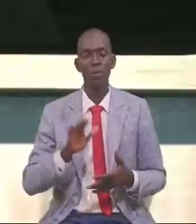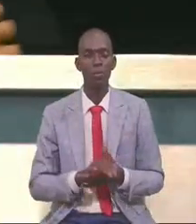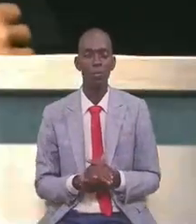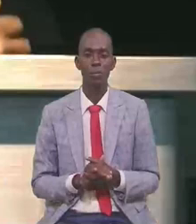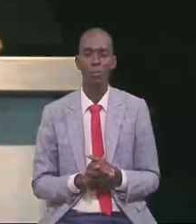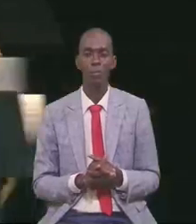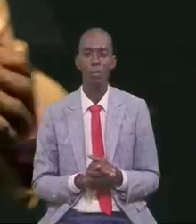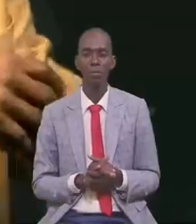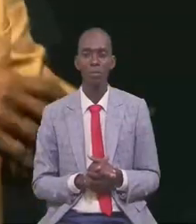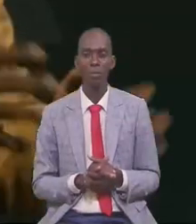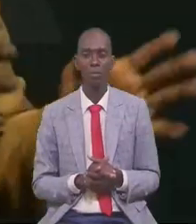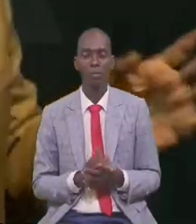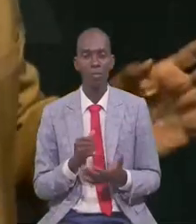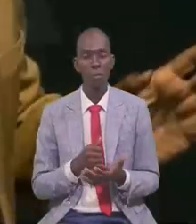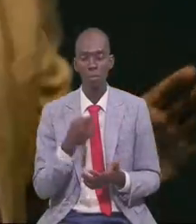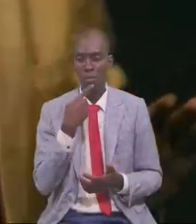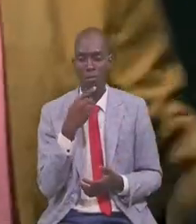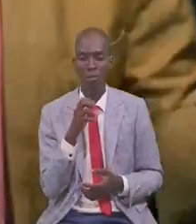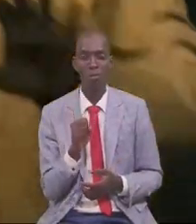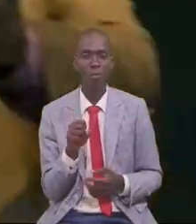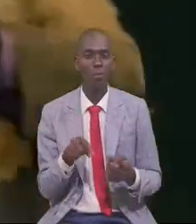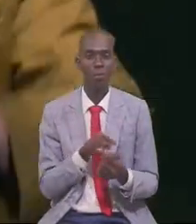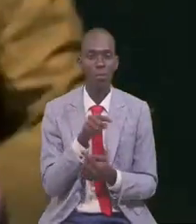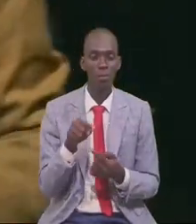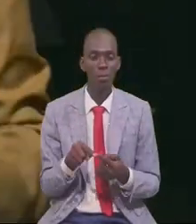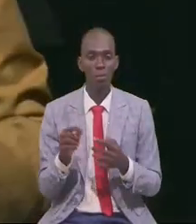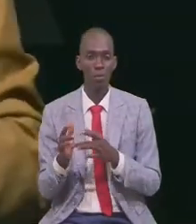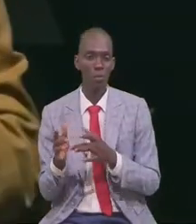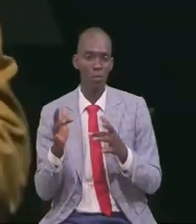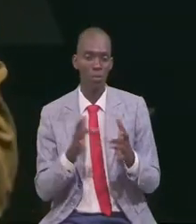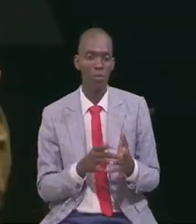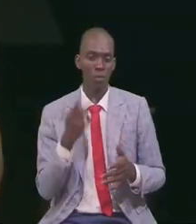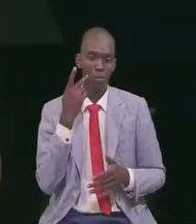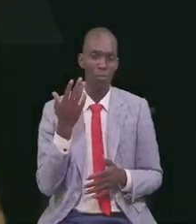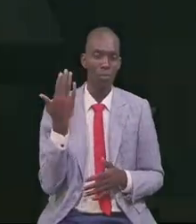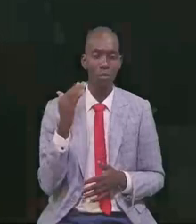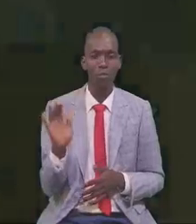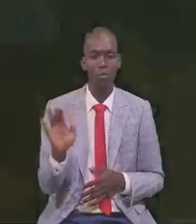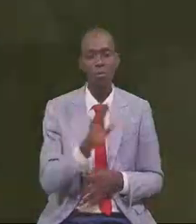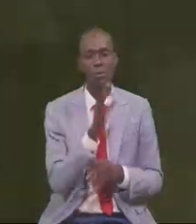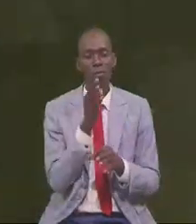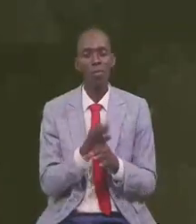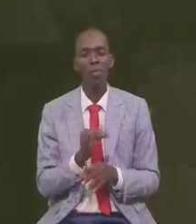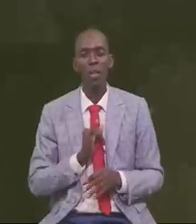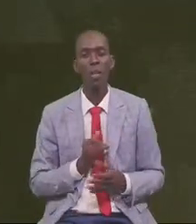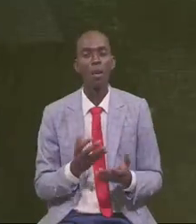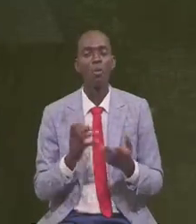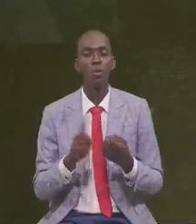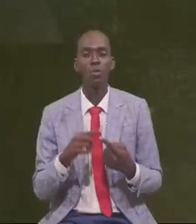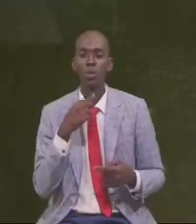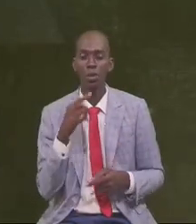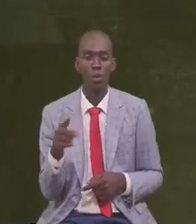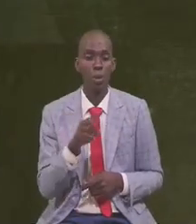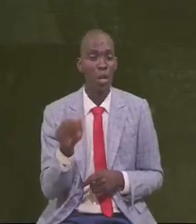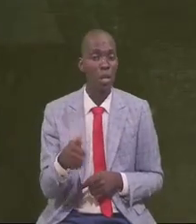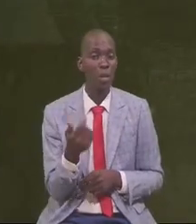5, on dit, Jésus voyant leur foi. Je veux vous dire, partout où il y